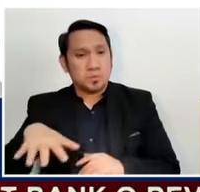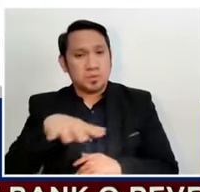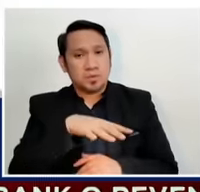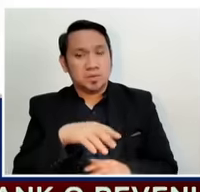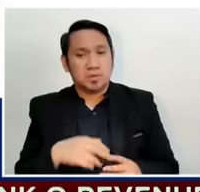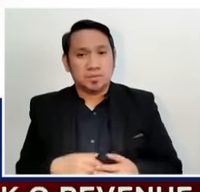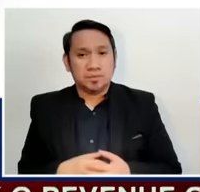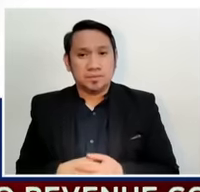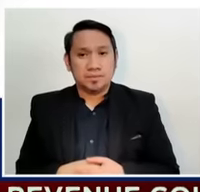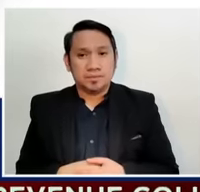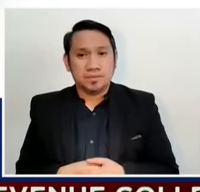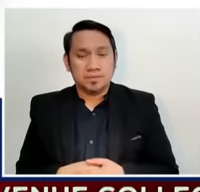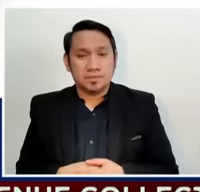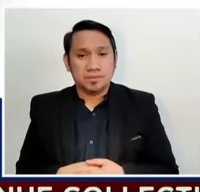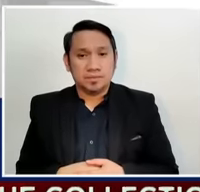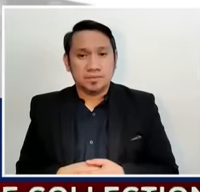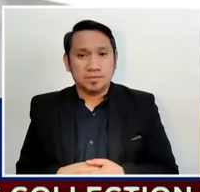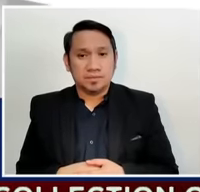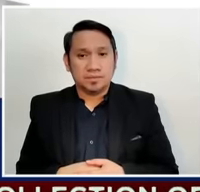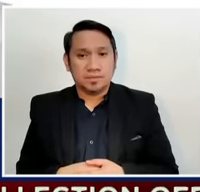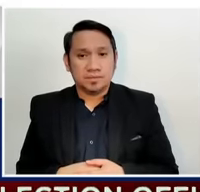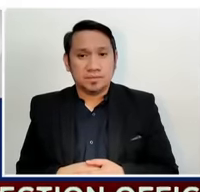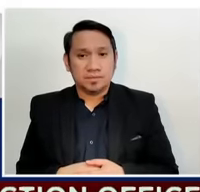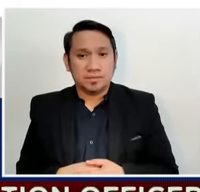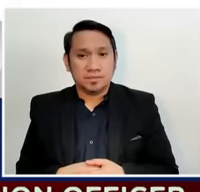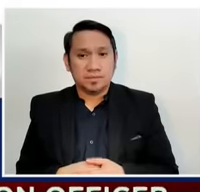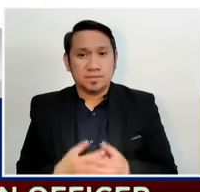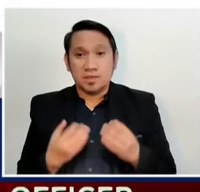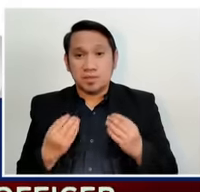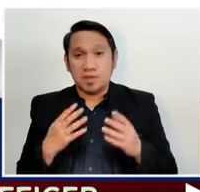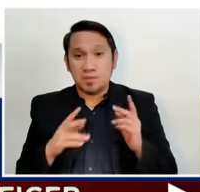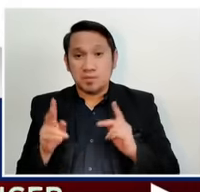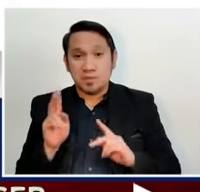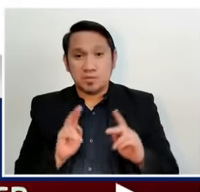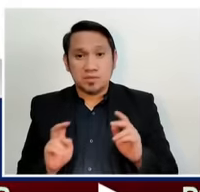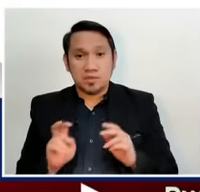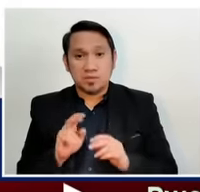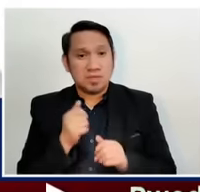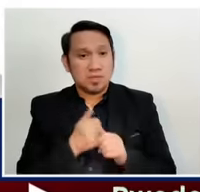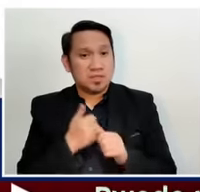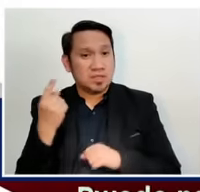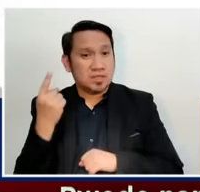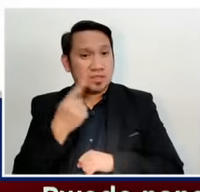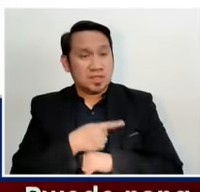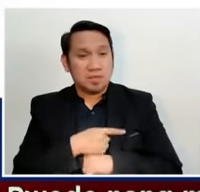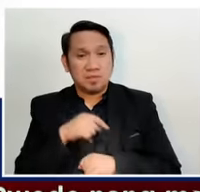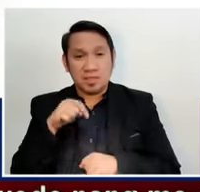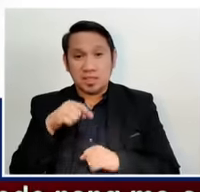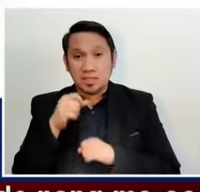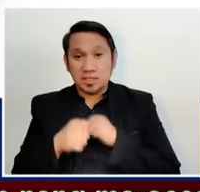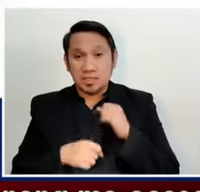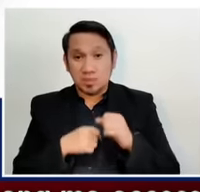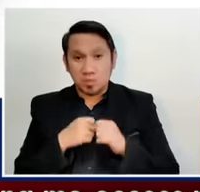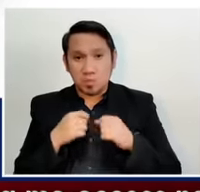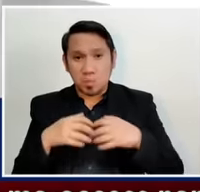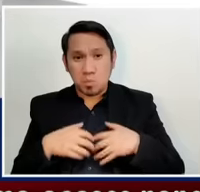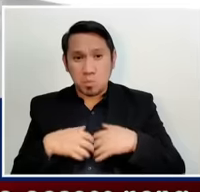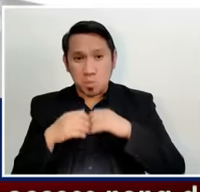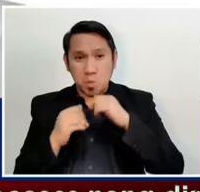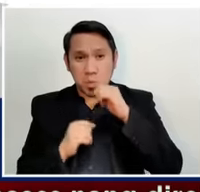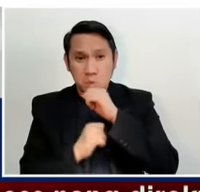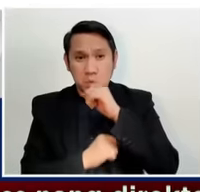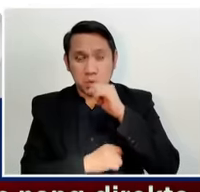fronts. Thousands of people travel in that bridge every day. 7 taon itinayo ang tulay at binuksan ito